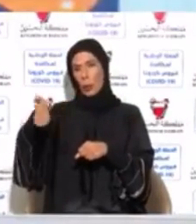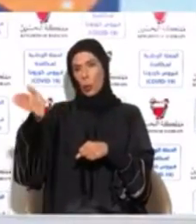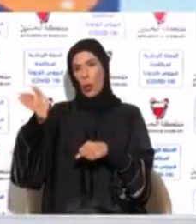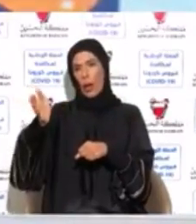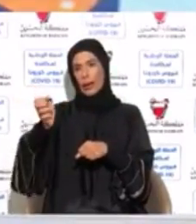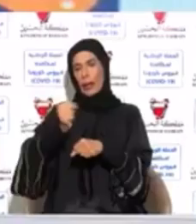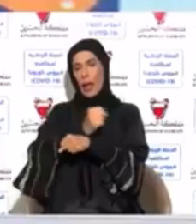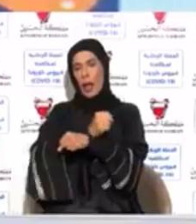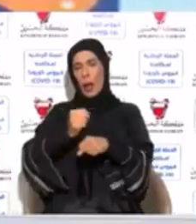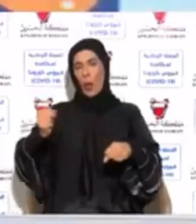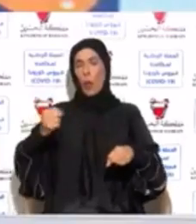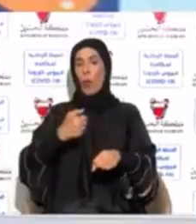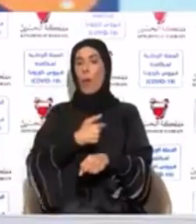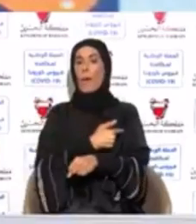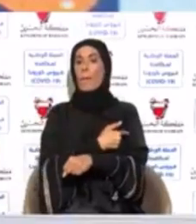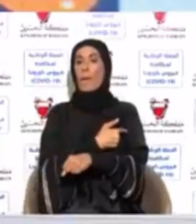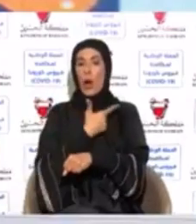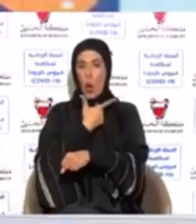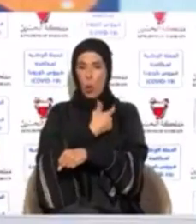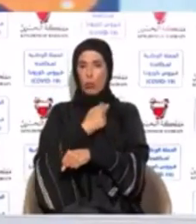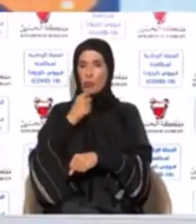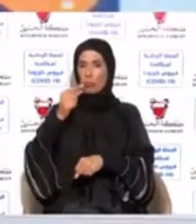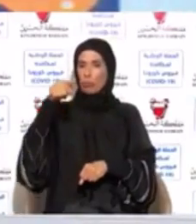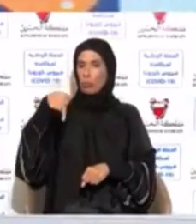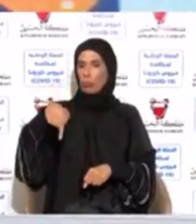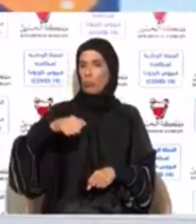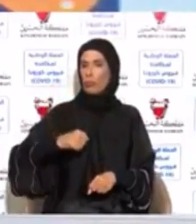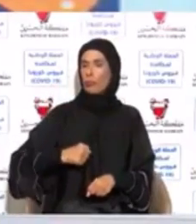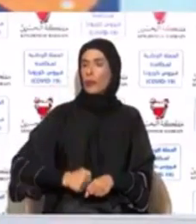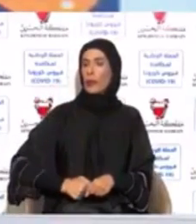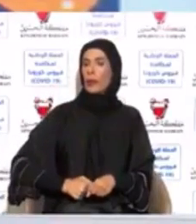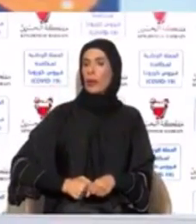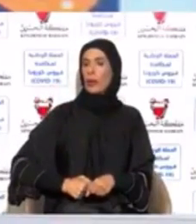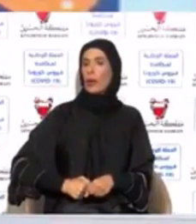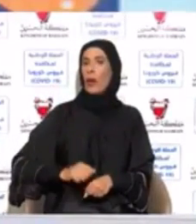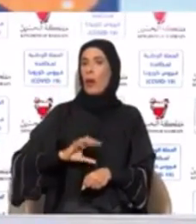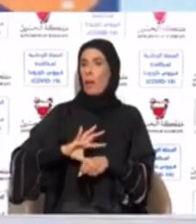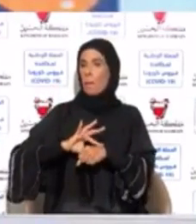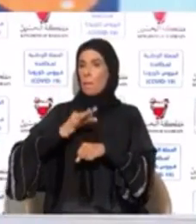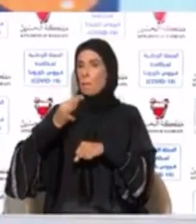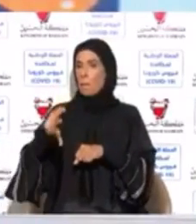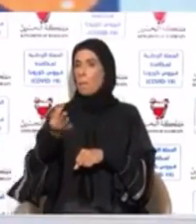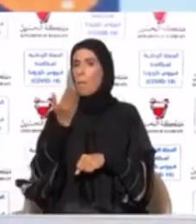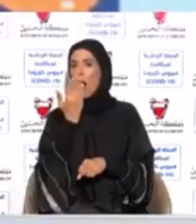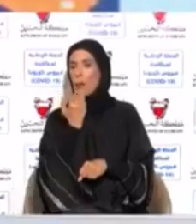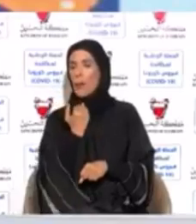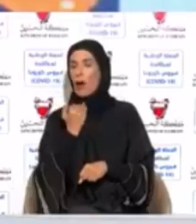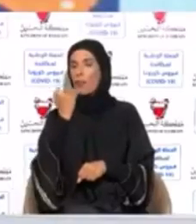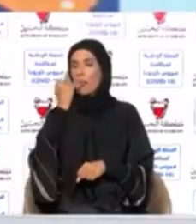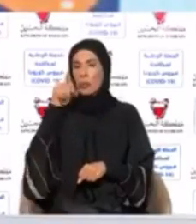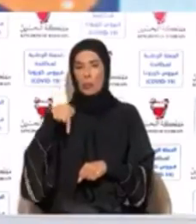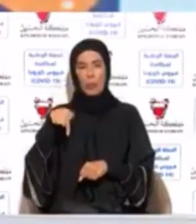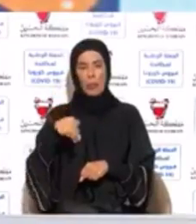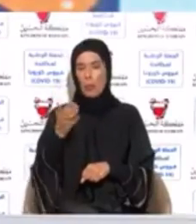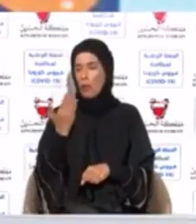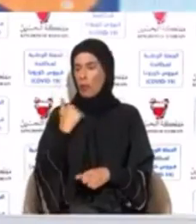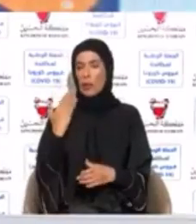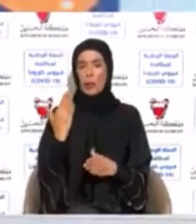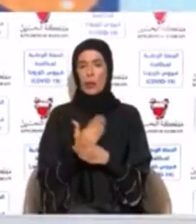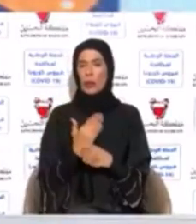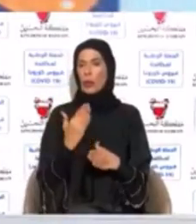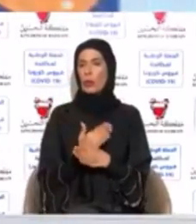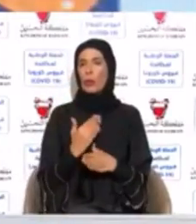المستشفى. اللقاح المستخدم في مملكة البحرين هو لقاح معطل. هذا اللقاح إلى الآن لم يسبب